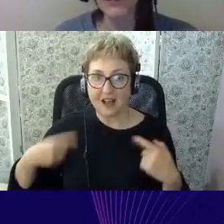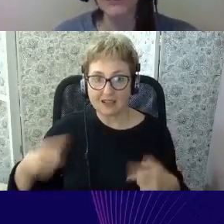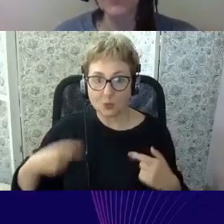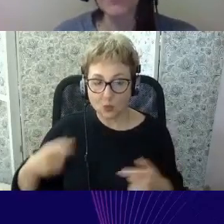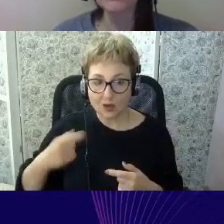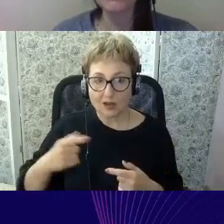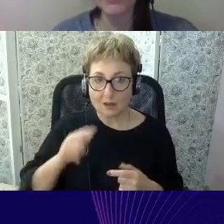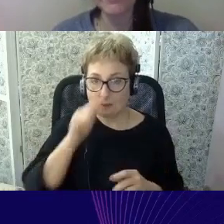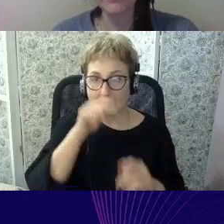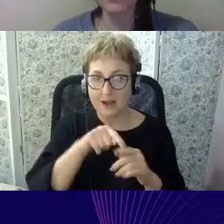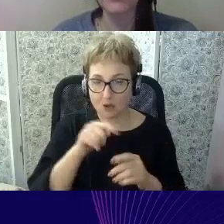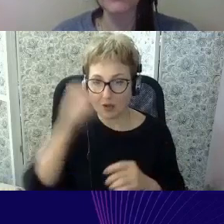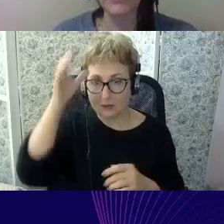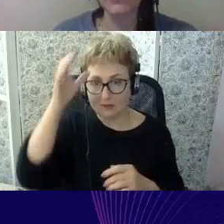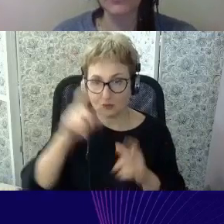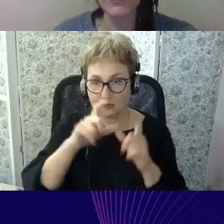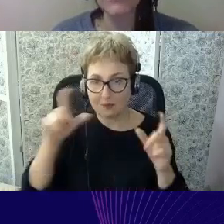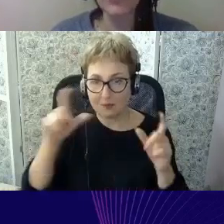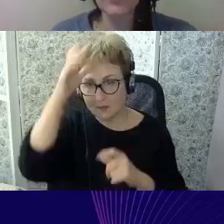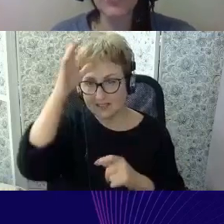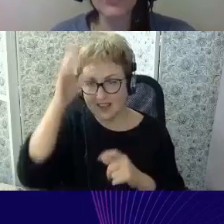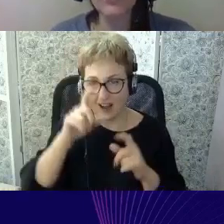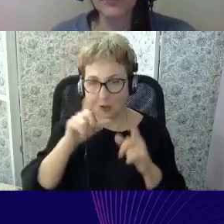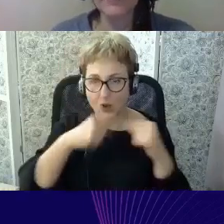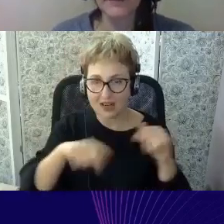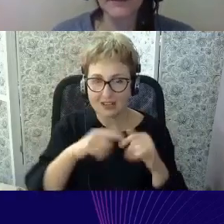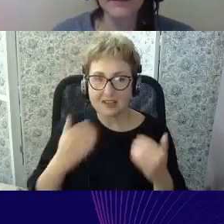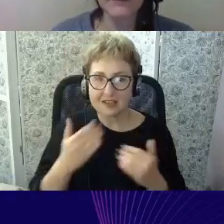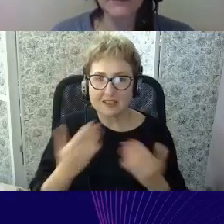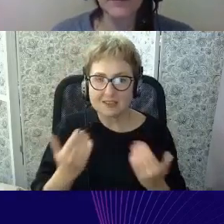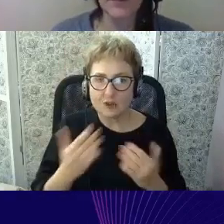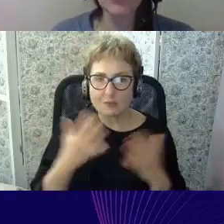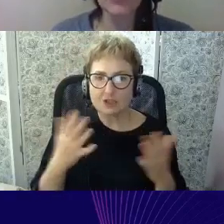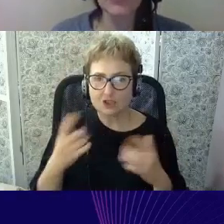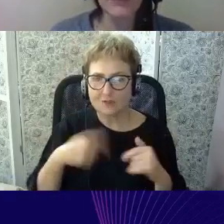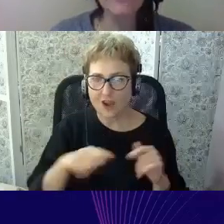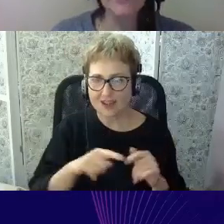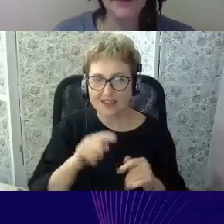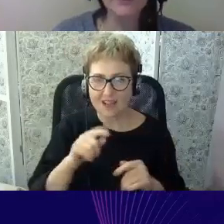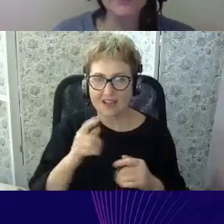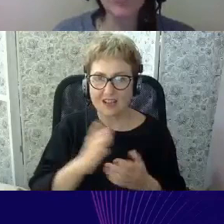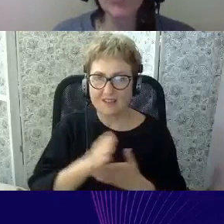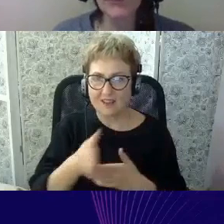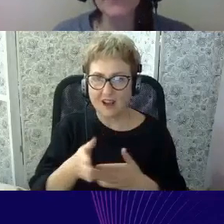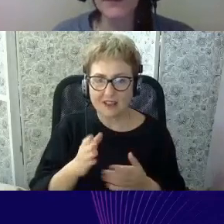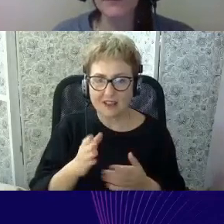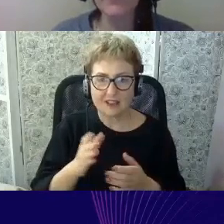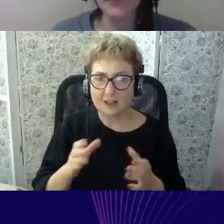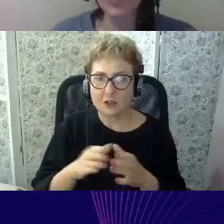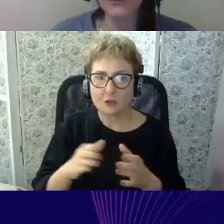кресло-коляску, попадет в образовательную организацию. Сегодня большинство образовательных организаций оборудуют свои входные